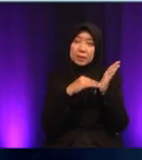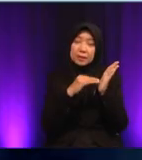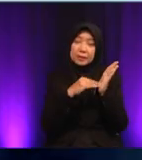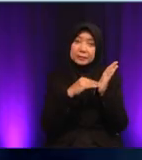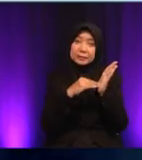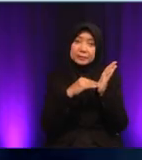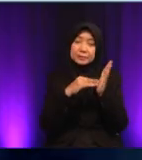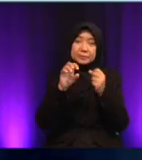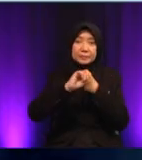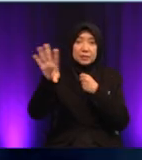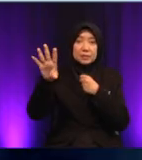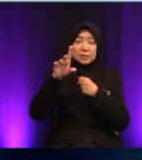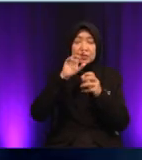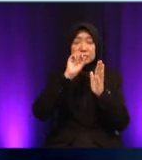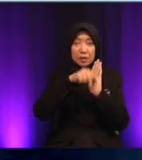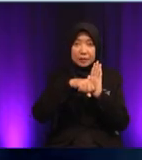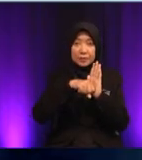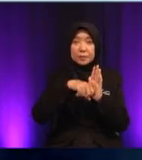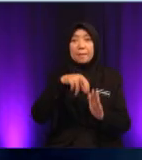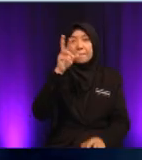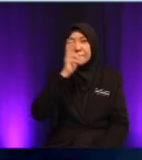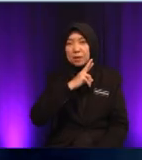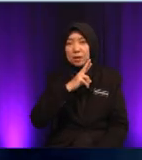lampu cahaya merah berkuasa